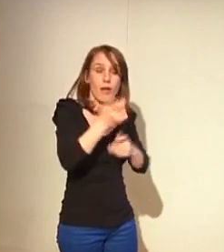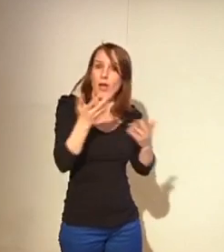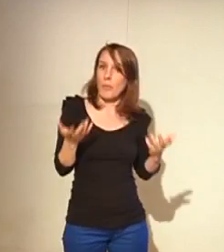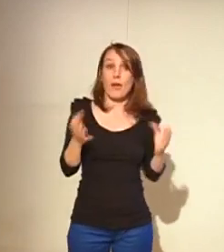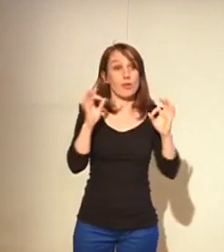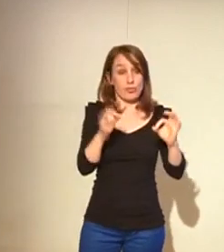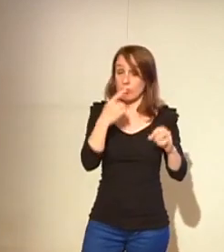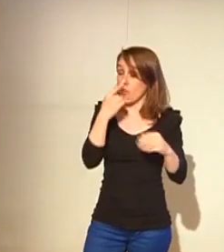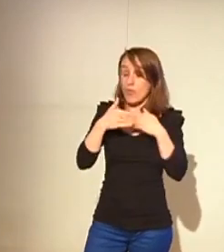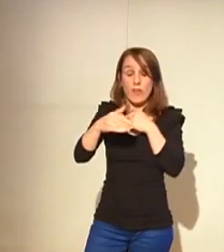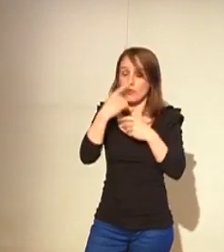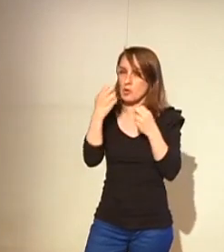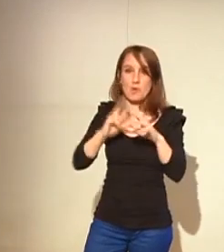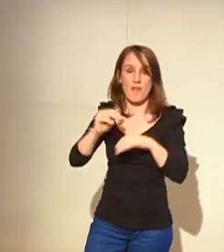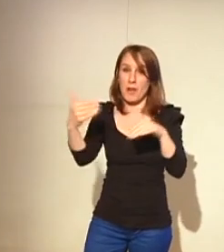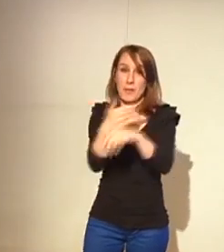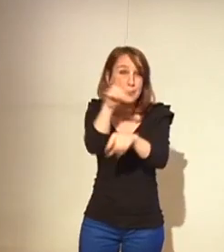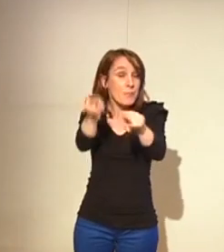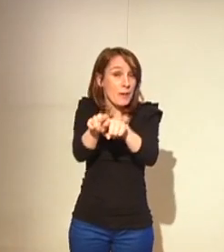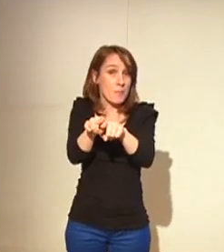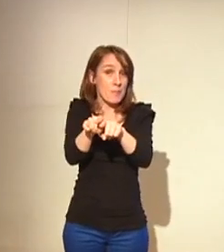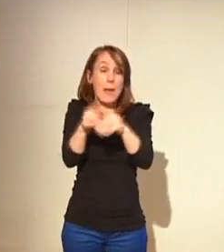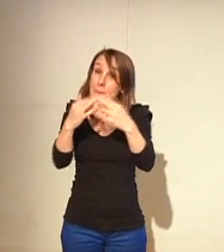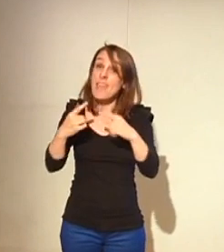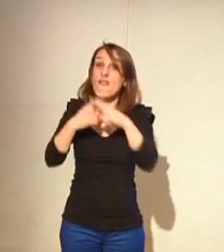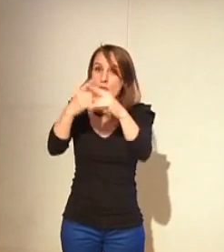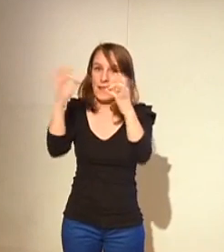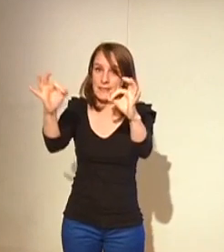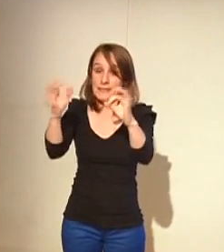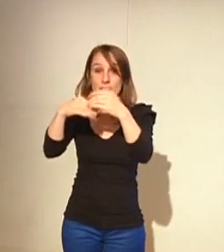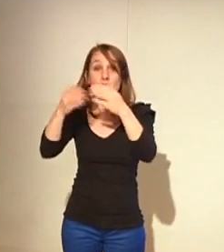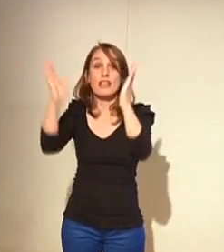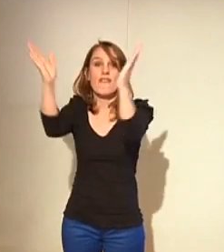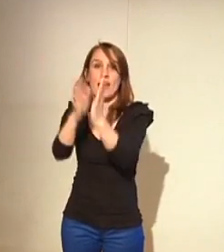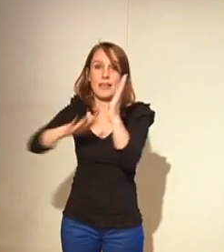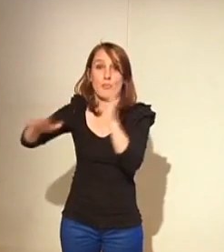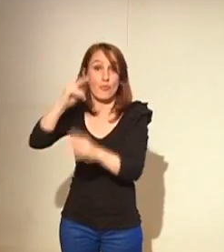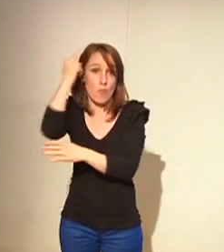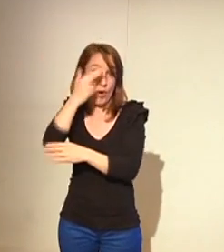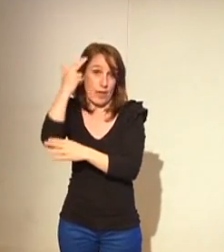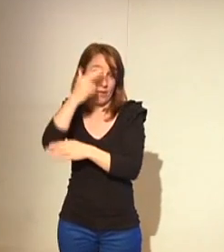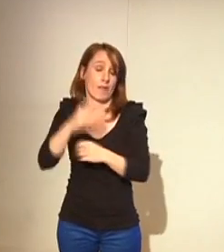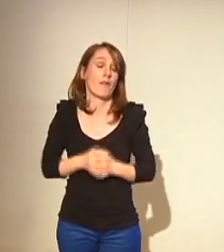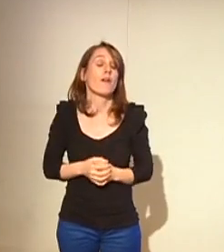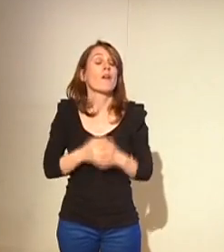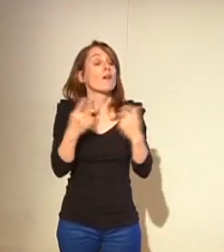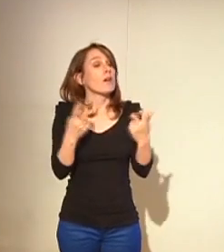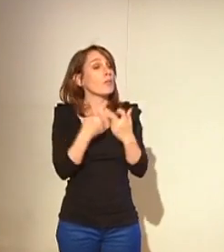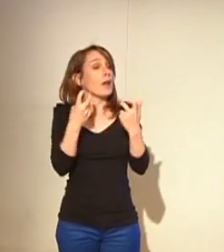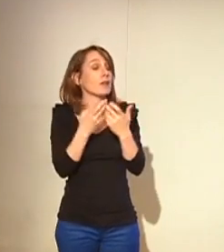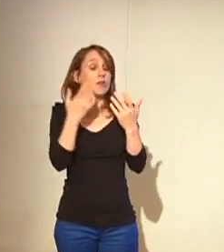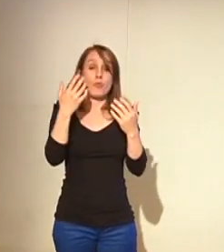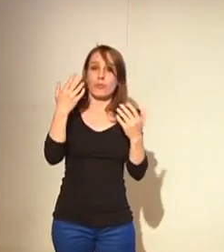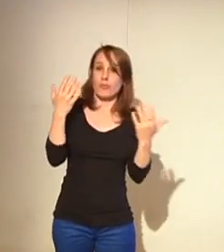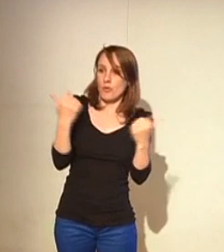dire qu'il va se passer exactement la même chose mais puissance 10 dans la de la valée de la Morienne je veux parler notamment des mesures de